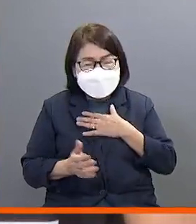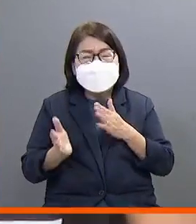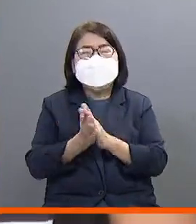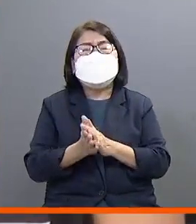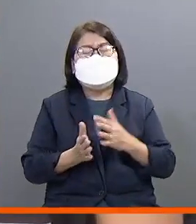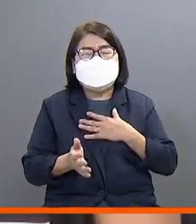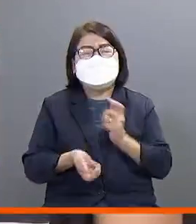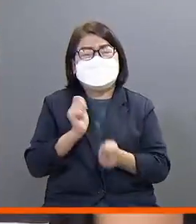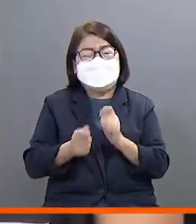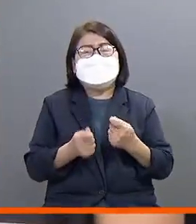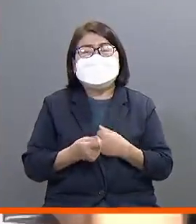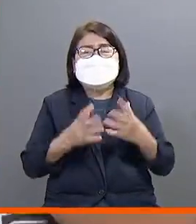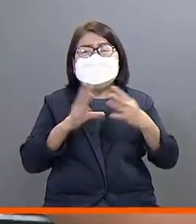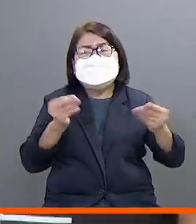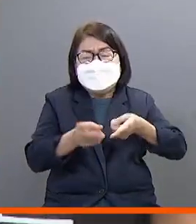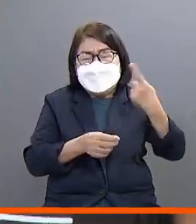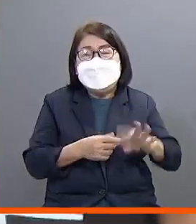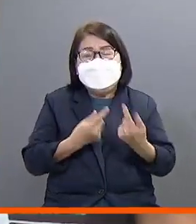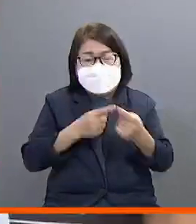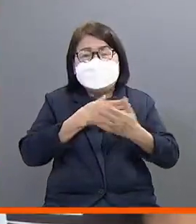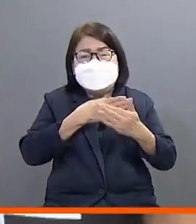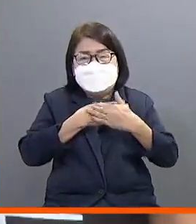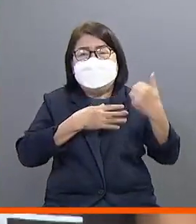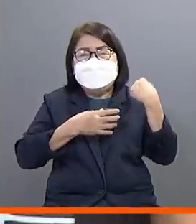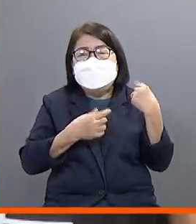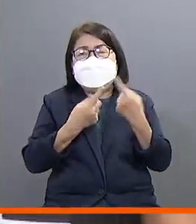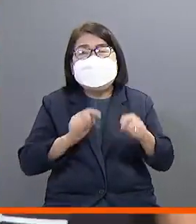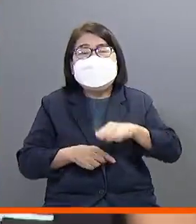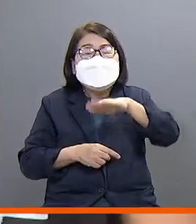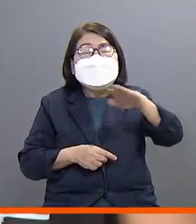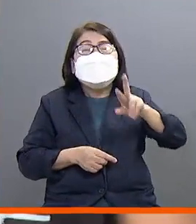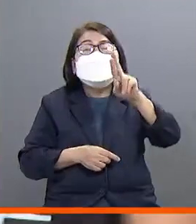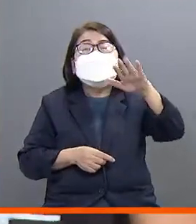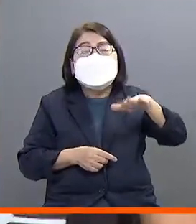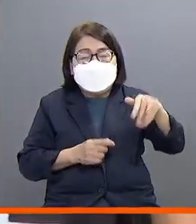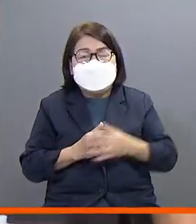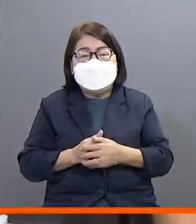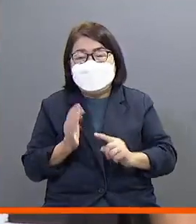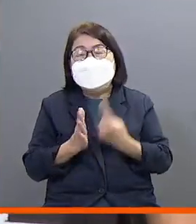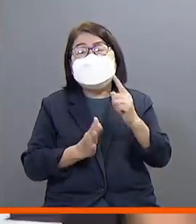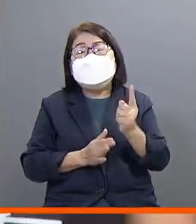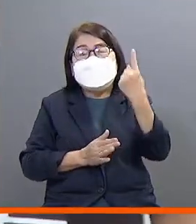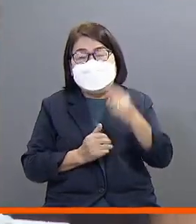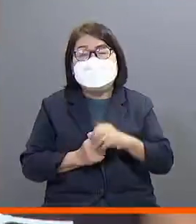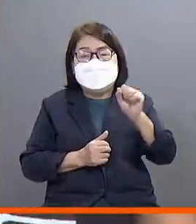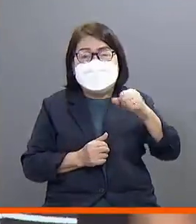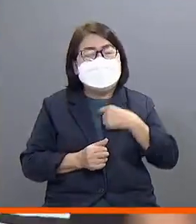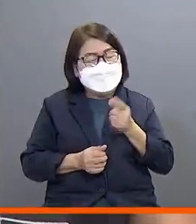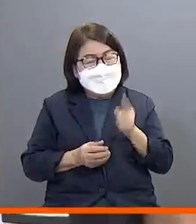มือนกันครับรอบนี้ก็มาเรียกไฟให้หน่อยน้องๆก็เพิ่งมาเริ่มนับหนึ่งเหมือนกันครับเราก็ต้องวางแผนให้ดีครับ